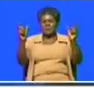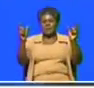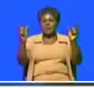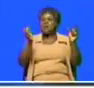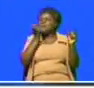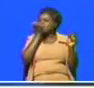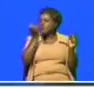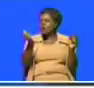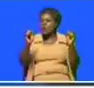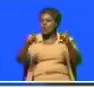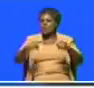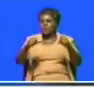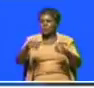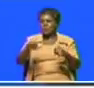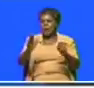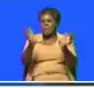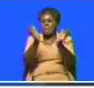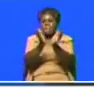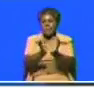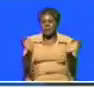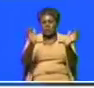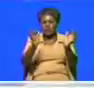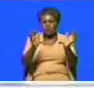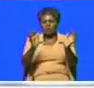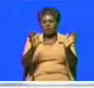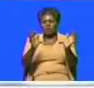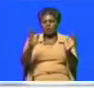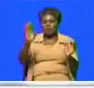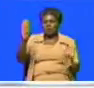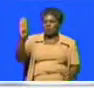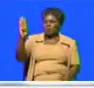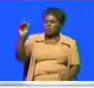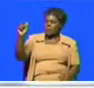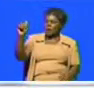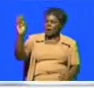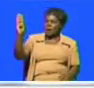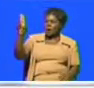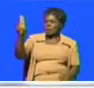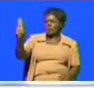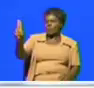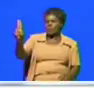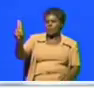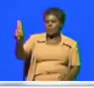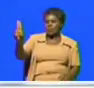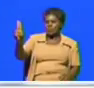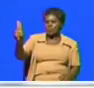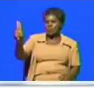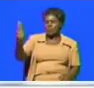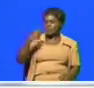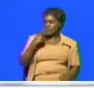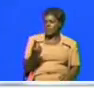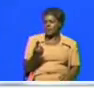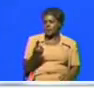kupuzilia mbali uwezekano wa wao kumchukulia hatua za kisheria Babu Owino kutokana na matamshi ambayo aliyatoa, akisema